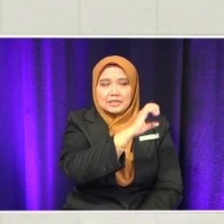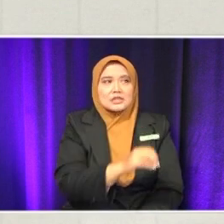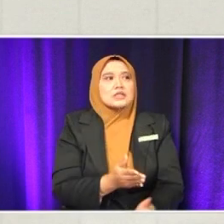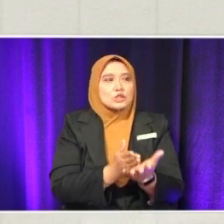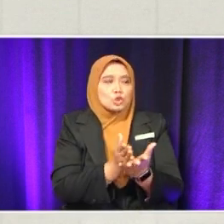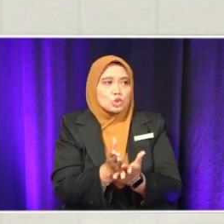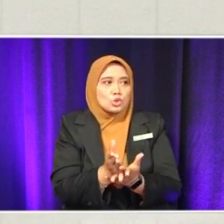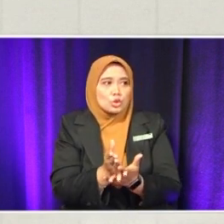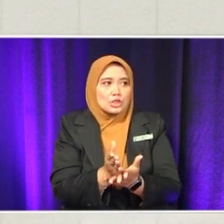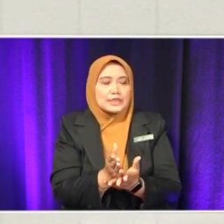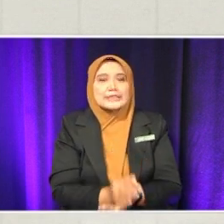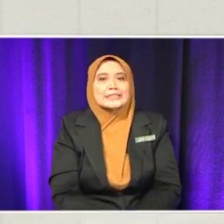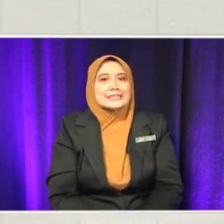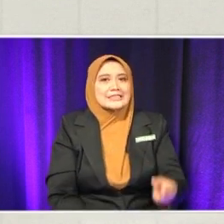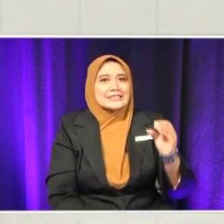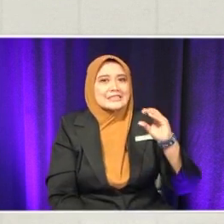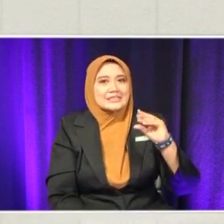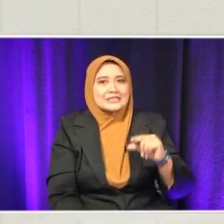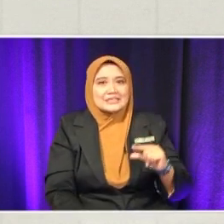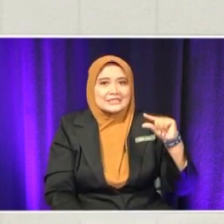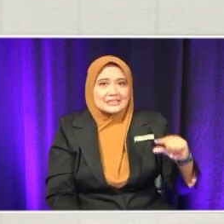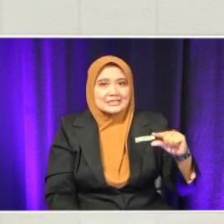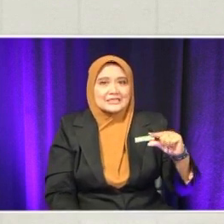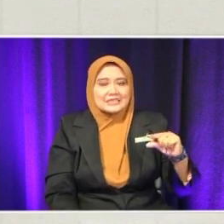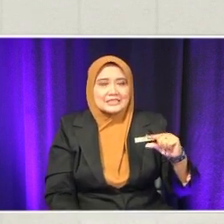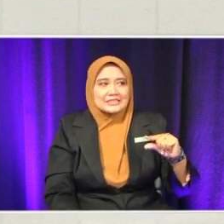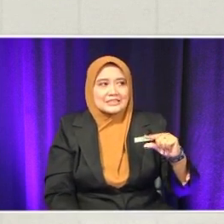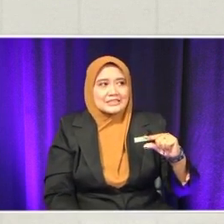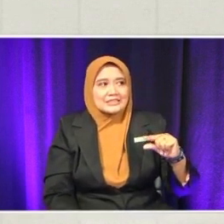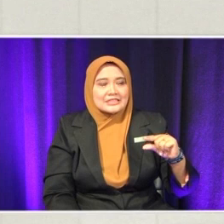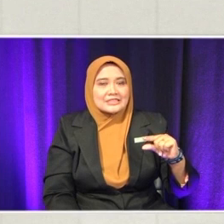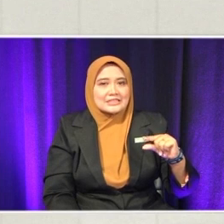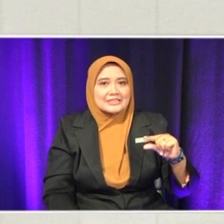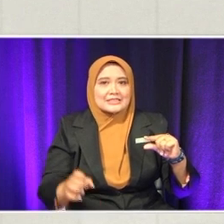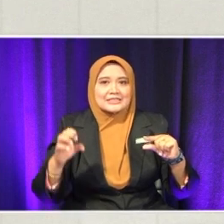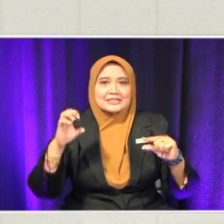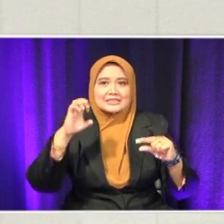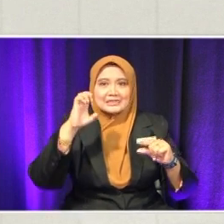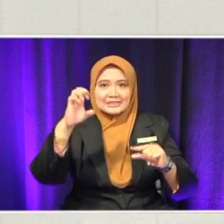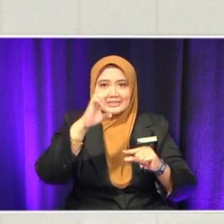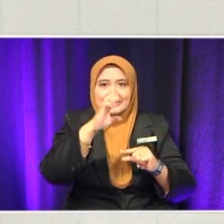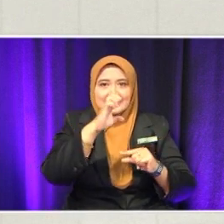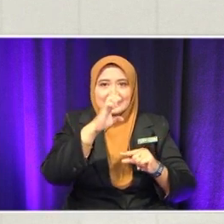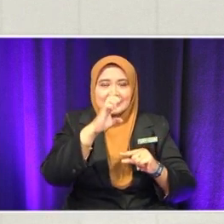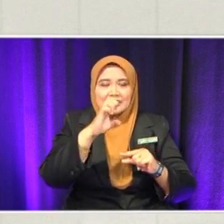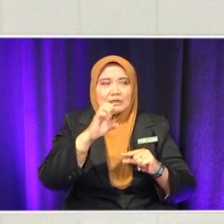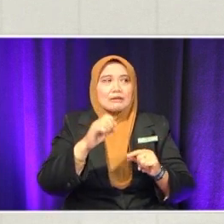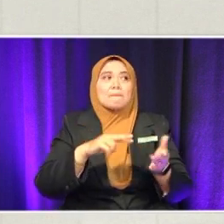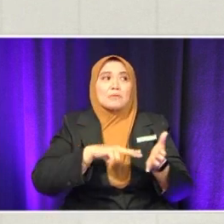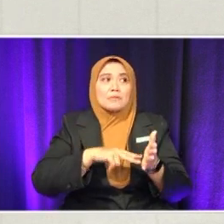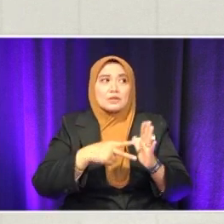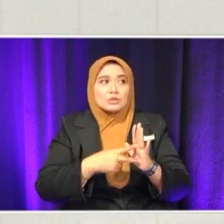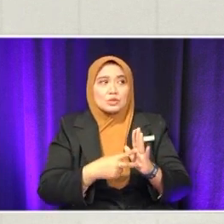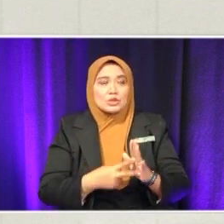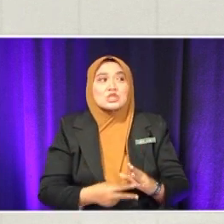Seterusnya kita ada GE. Apa maksud kita ada GE? GE. G ke E ke? Ya, betul. Satu G.